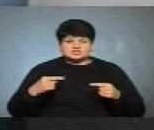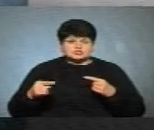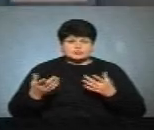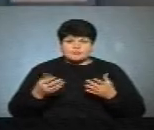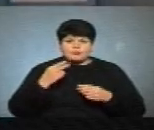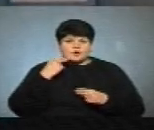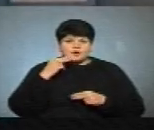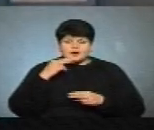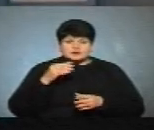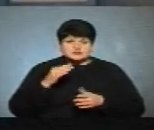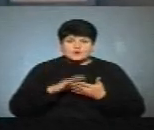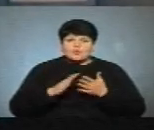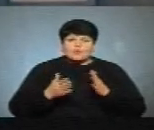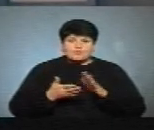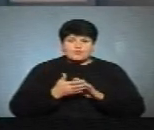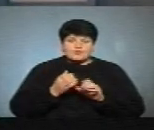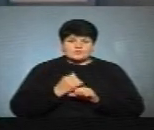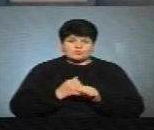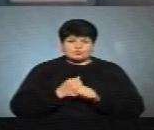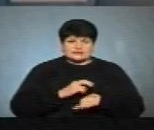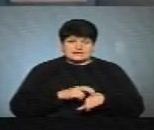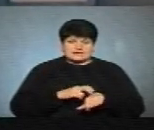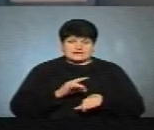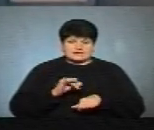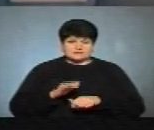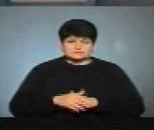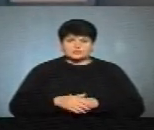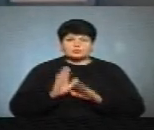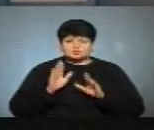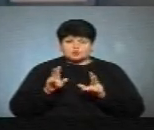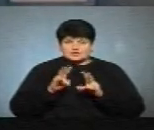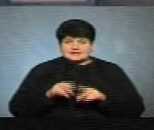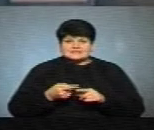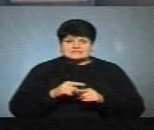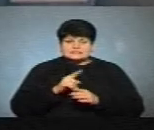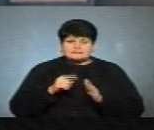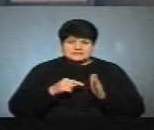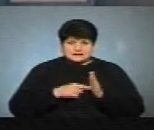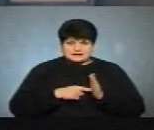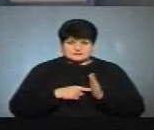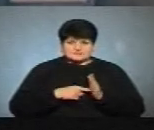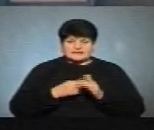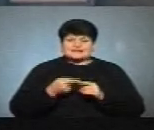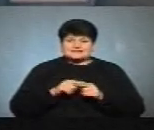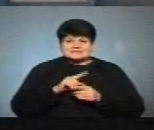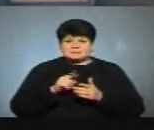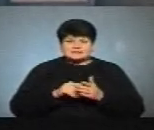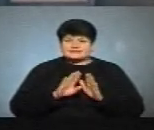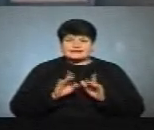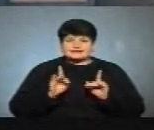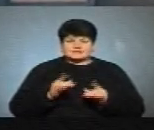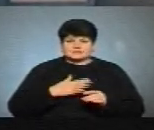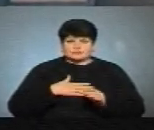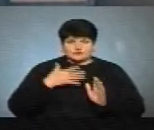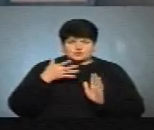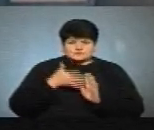покращити умови роботи лікарів? Будуть розглядатися ці питання. Ці питання не тільки в моїй компетенції. Це звичайно,